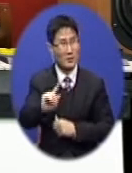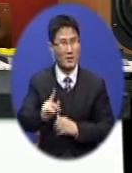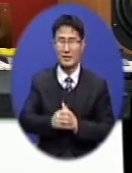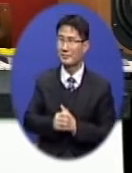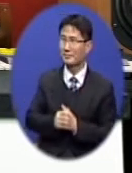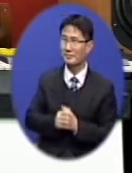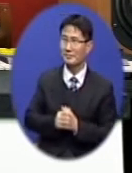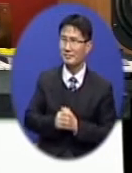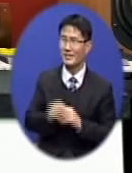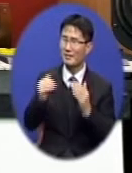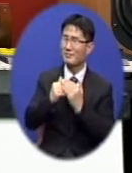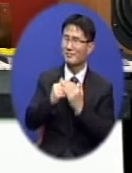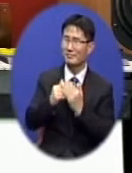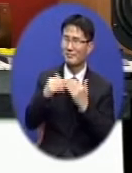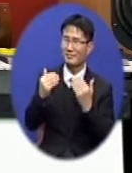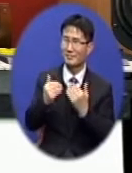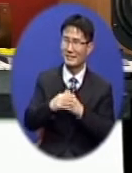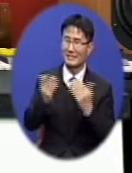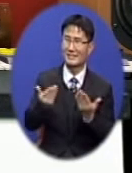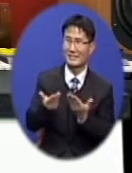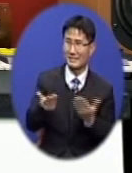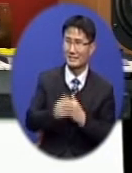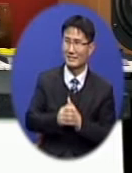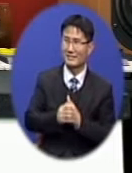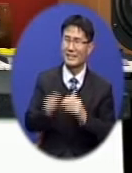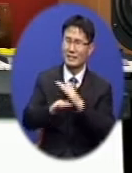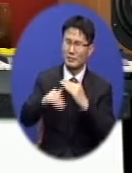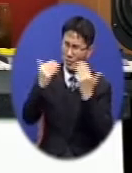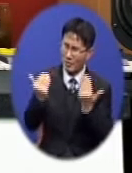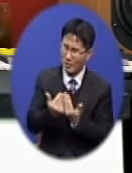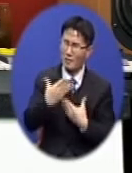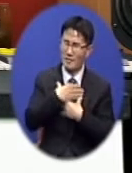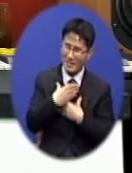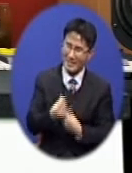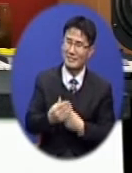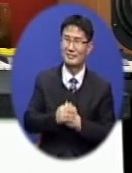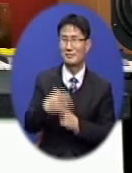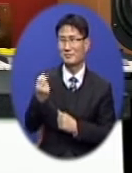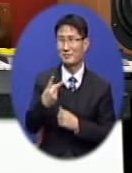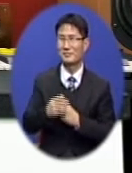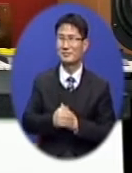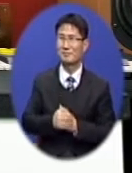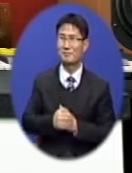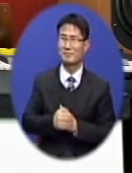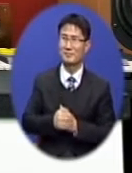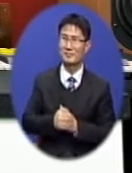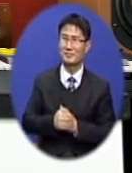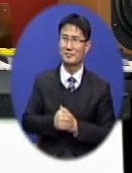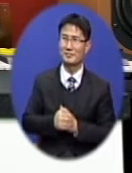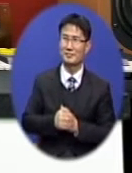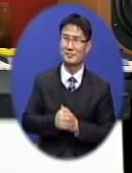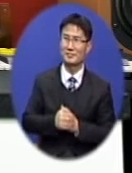뭐. 가만선생이라고 네. 가정이 다 편화하고 네. 또 우리